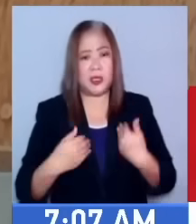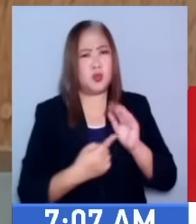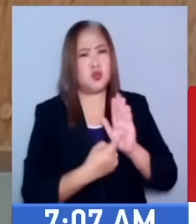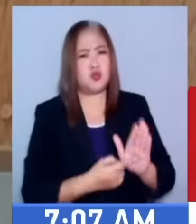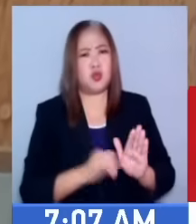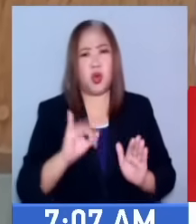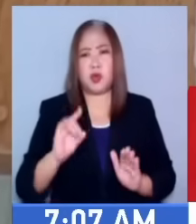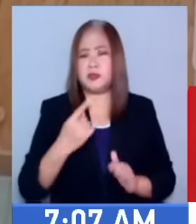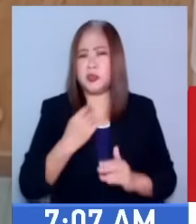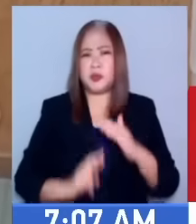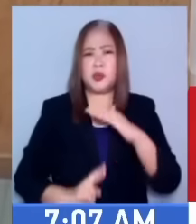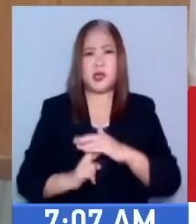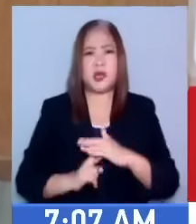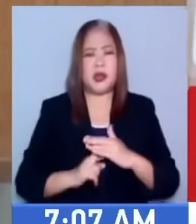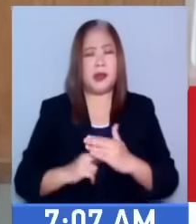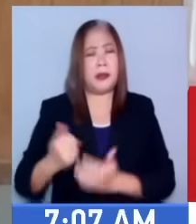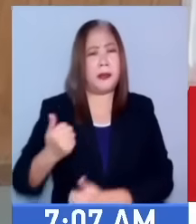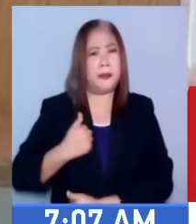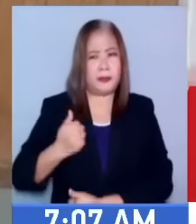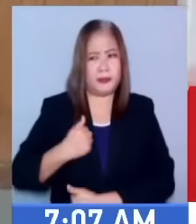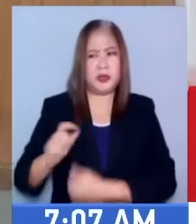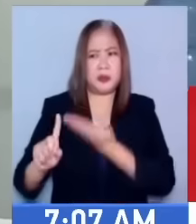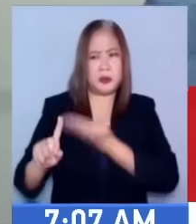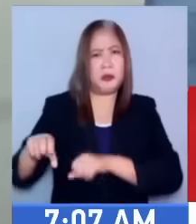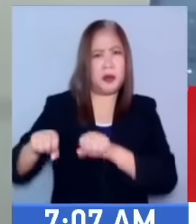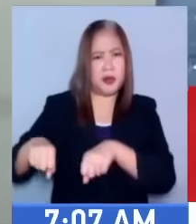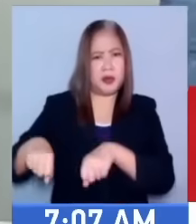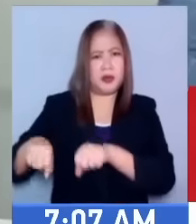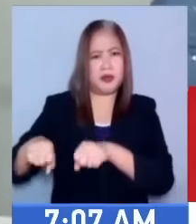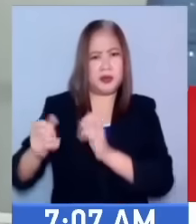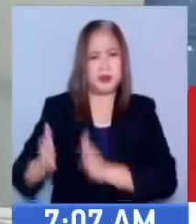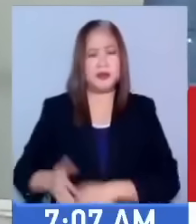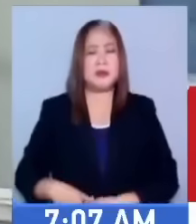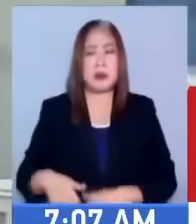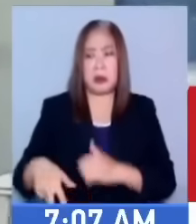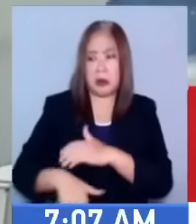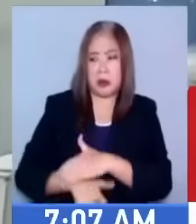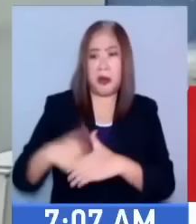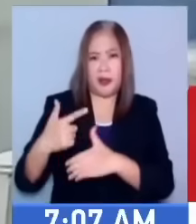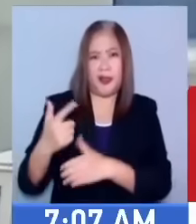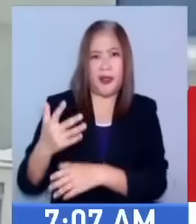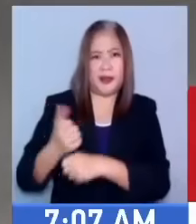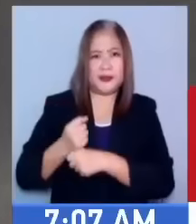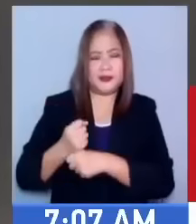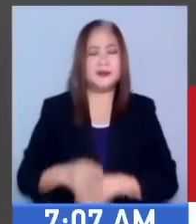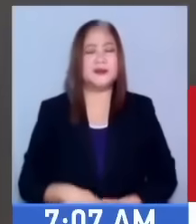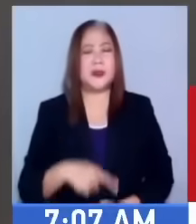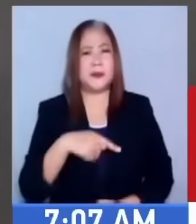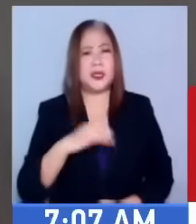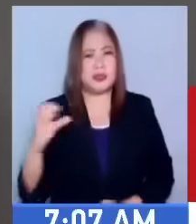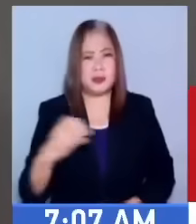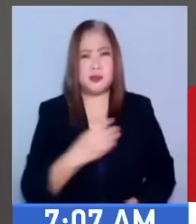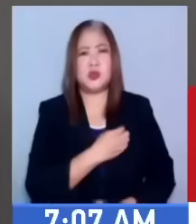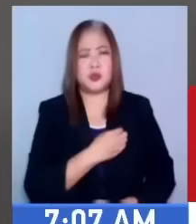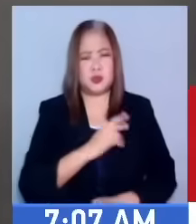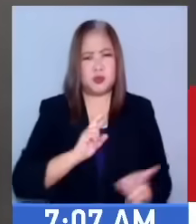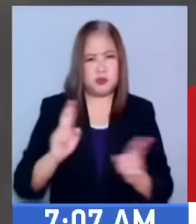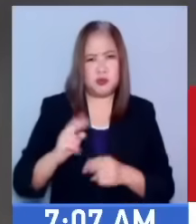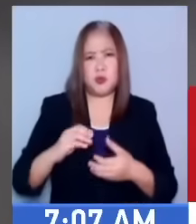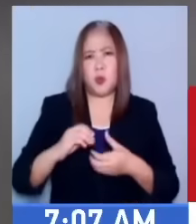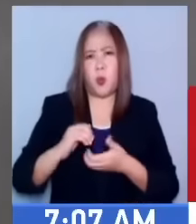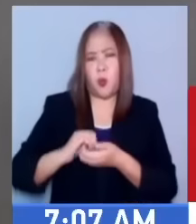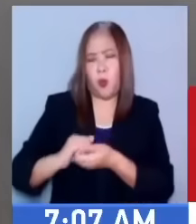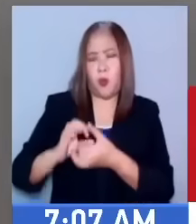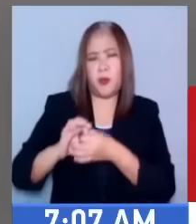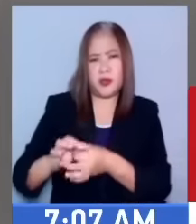Army ang rider. Nakuha rin sa kanya ang isang baril. Handa raw makipagtulungan ng Pasay Police sa investigasyon. Pinuntahan namin kagabi ang Makati City